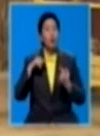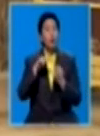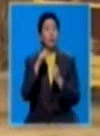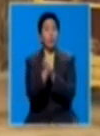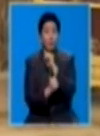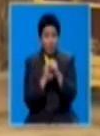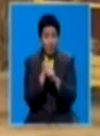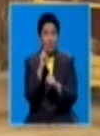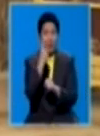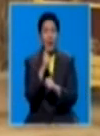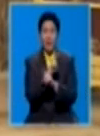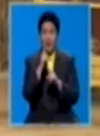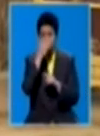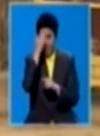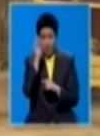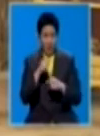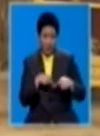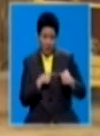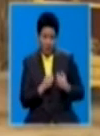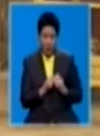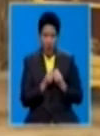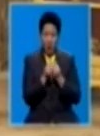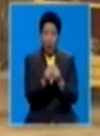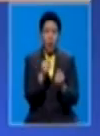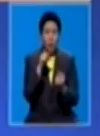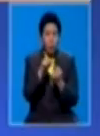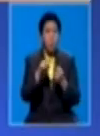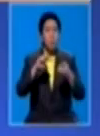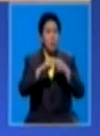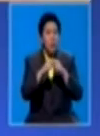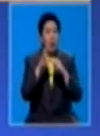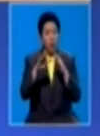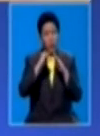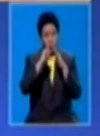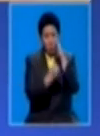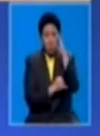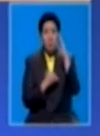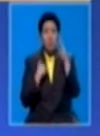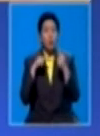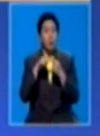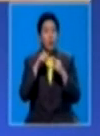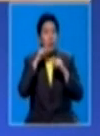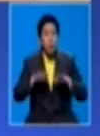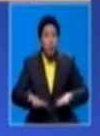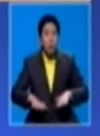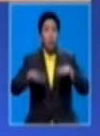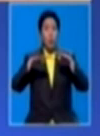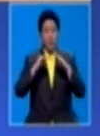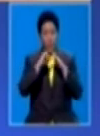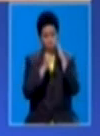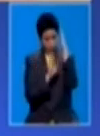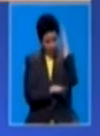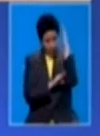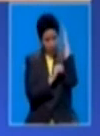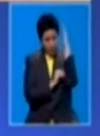หม่แต่ก็ขอให้ส่งกำลังใจให้กับพี่น้องบางพื้นที่ที่ประสบปัญหาความเดือดร้อนทั้งปัญหาน้ำท่วมในหลายจังหวัดภาค